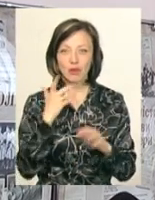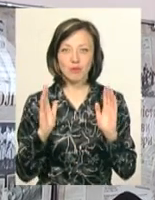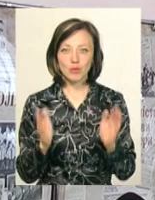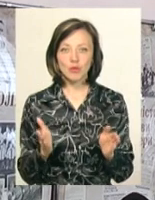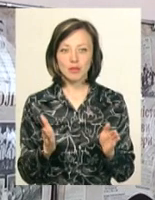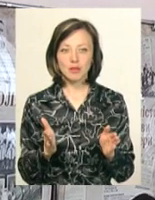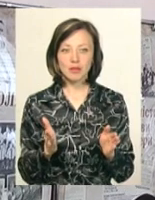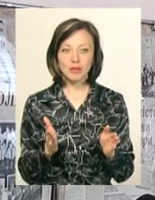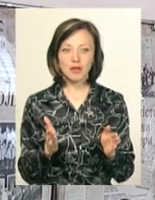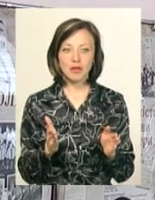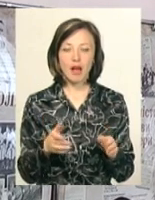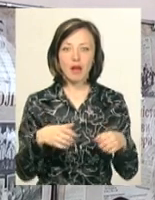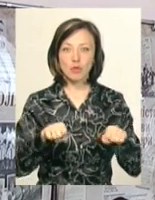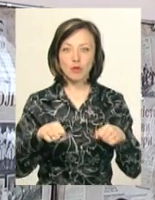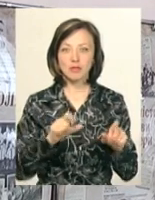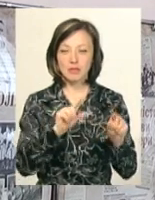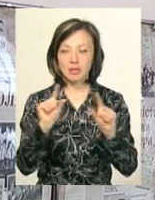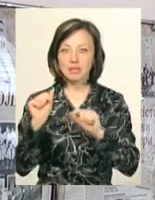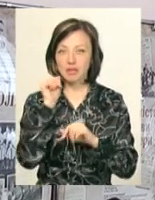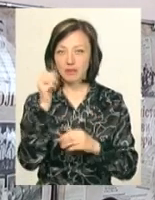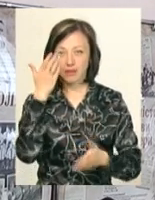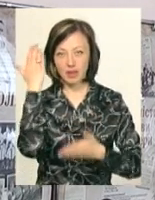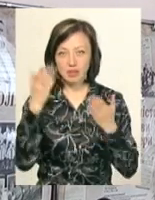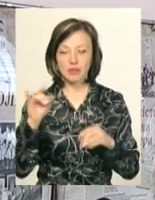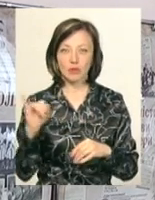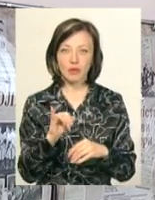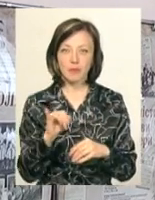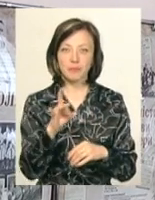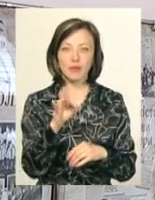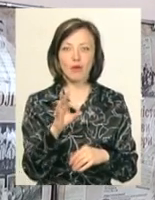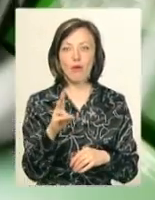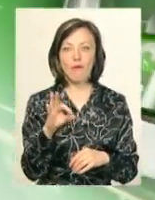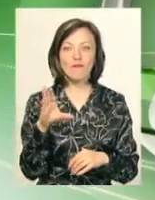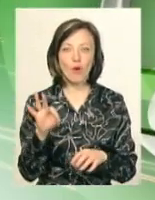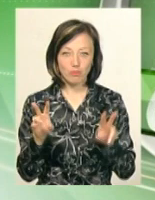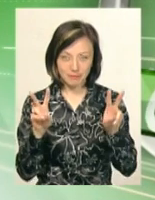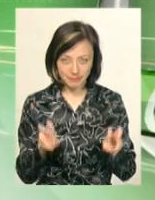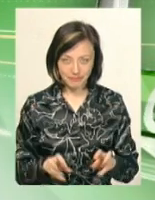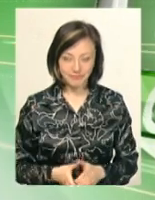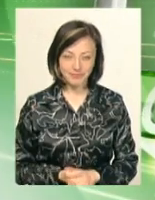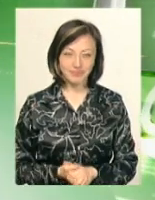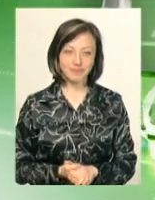по сцені їздити на мотоциклах. Завтра буде дуже весело і роково.